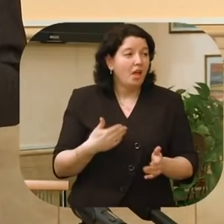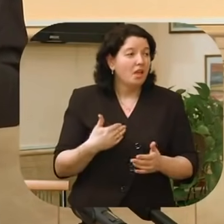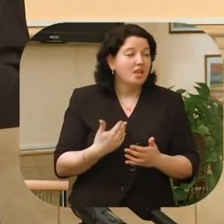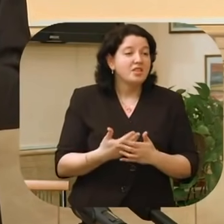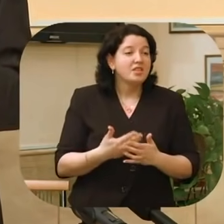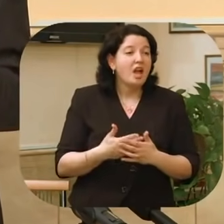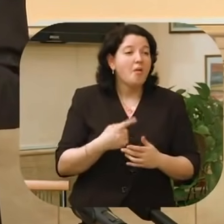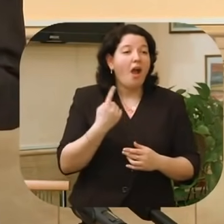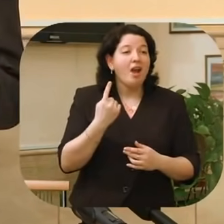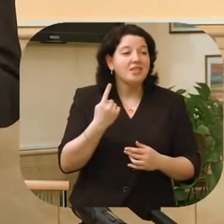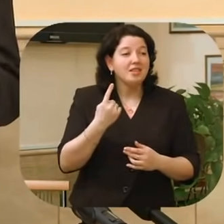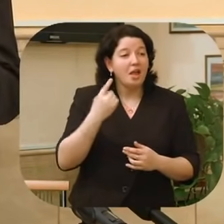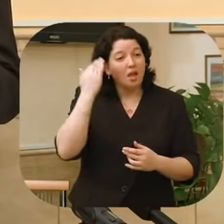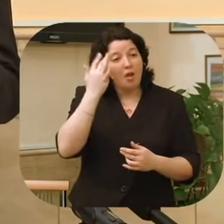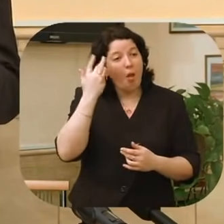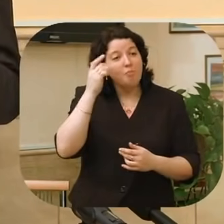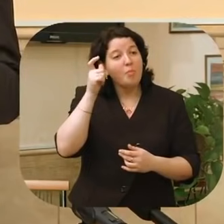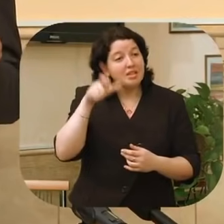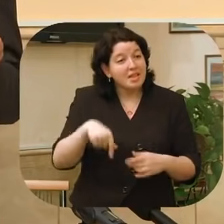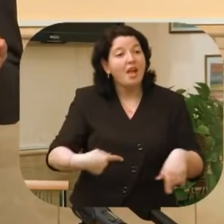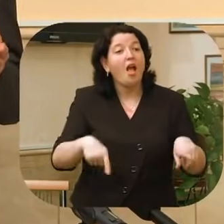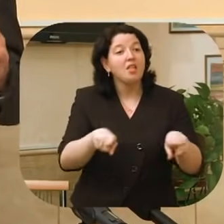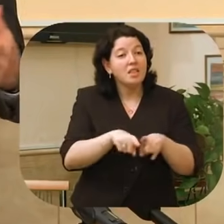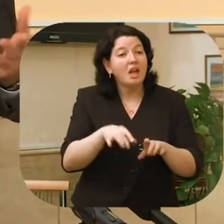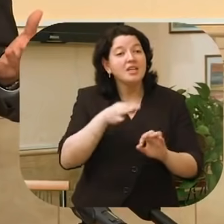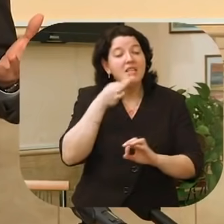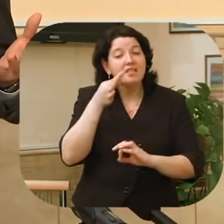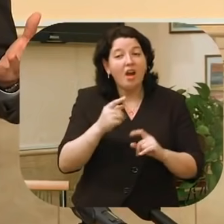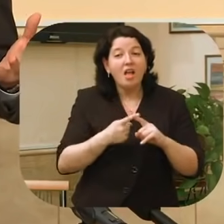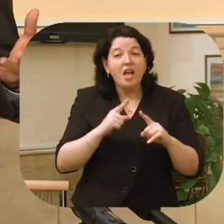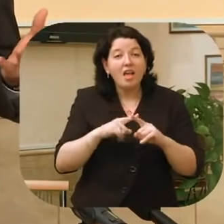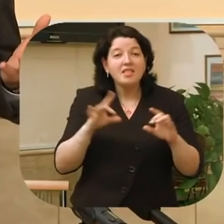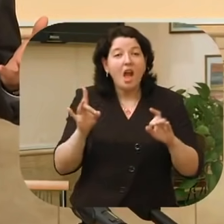Недаром один из мыслителей так и назвал эту